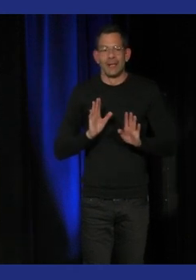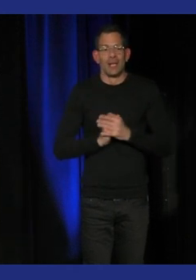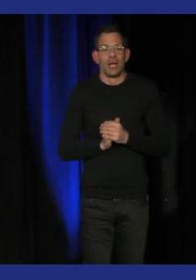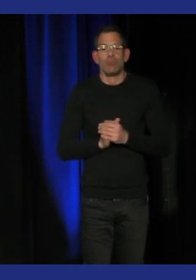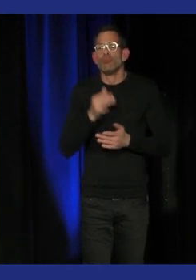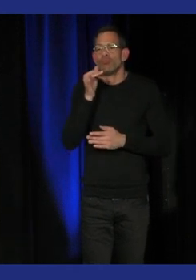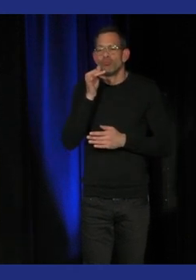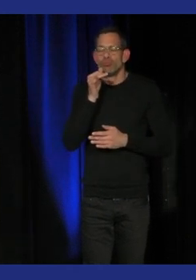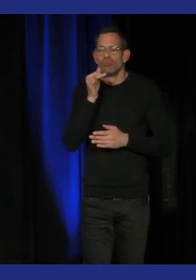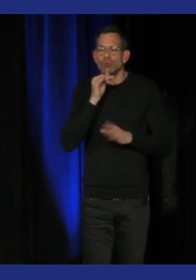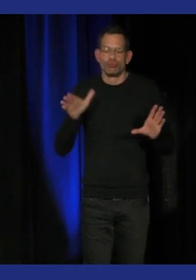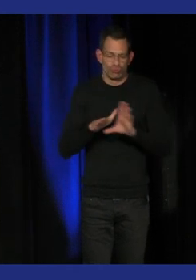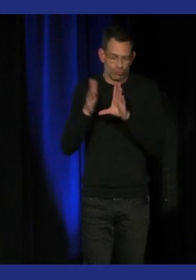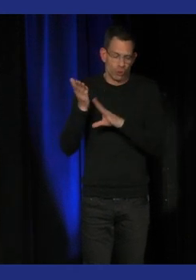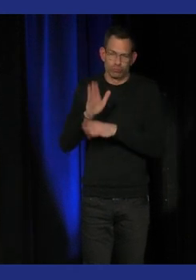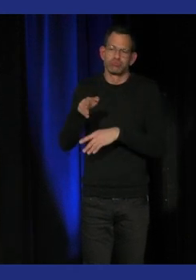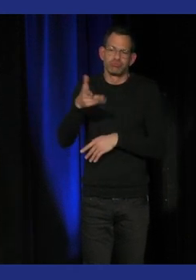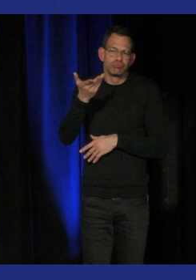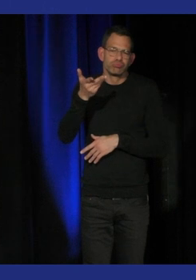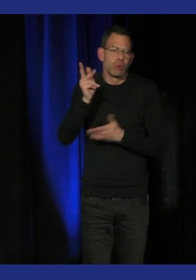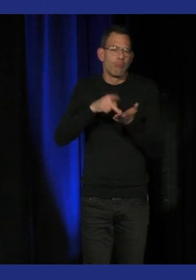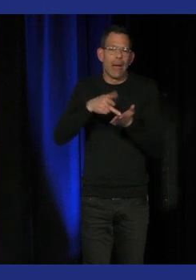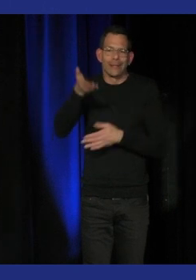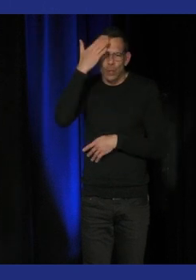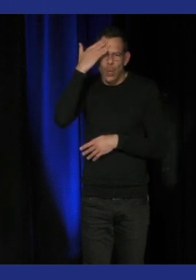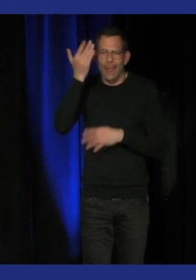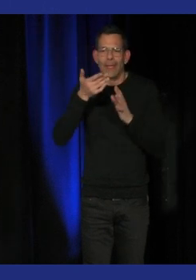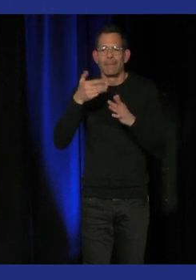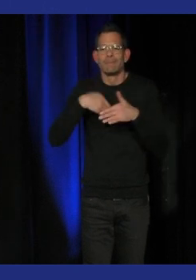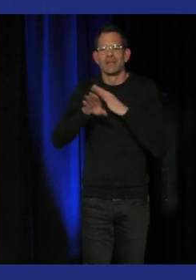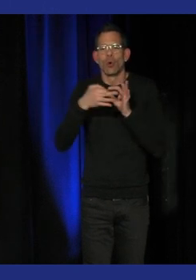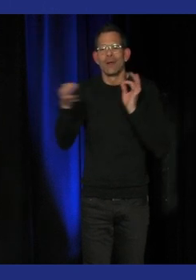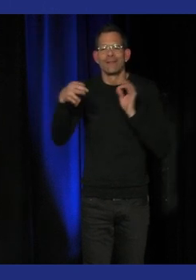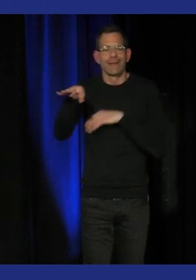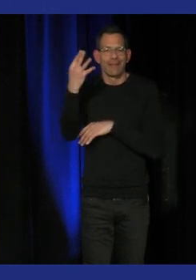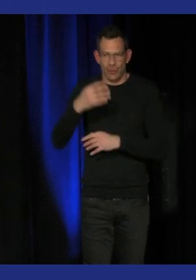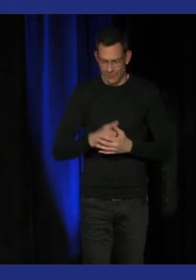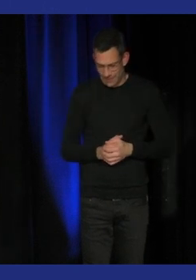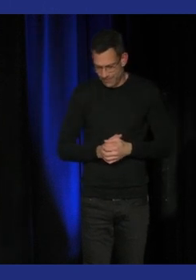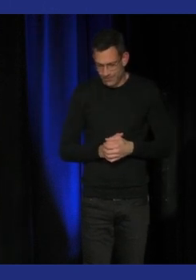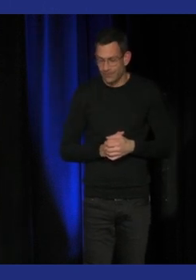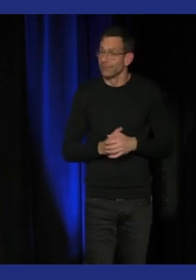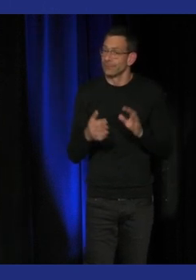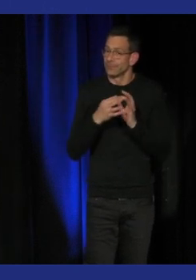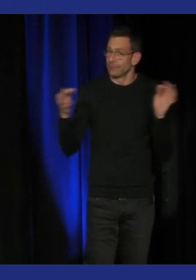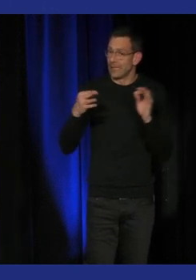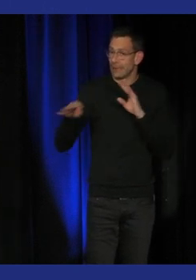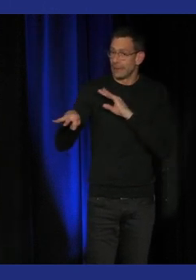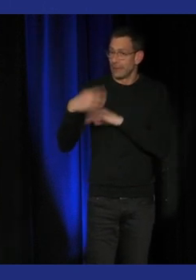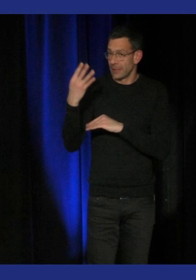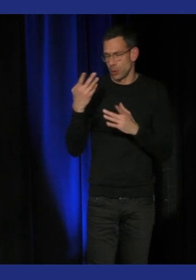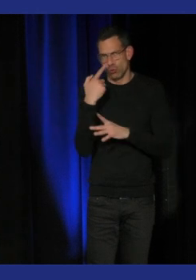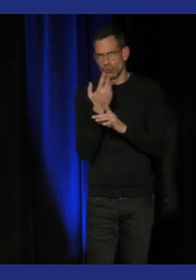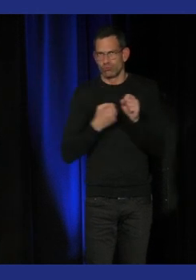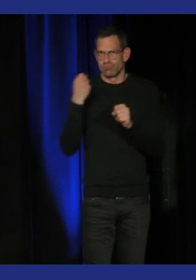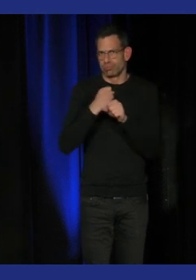une petite image. Vous connaissez tous, Parisiens, la ligne 14 du métro. La ligne 14, elle a été conçue dans